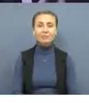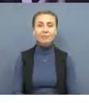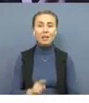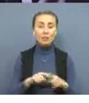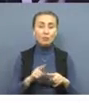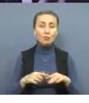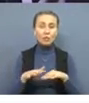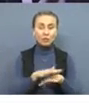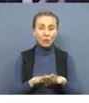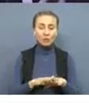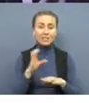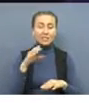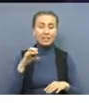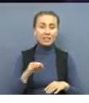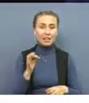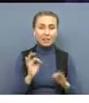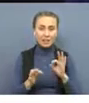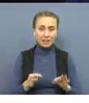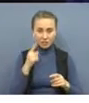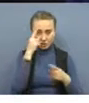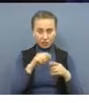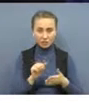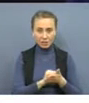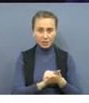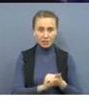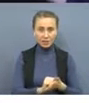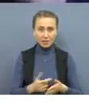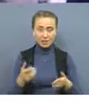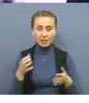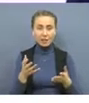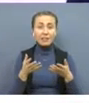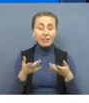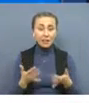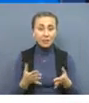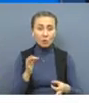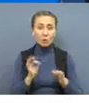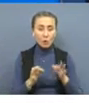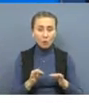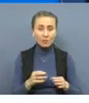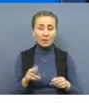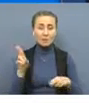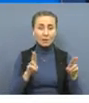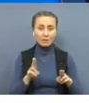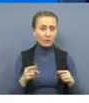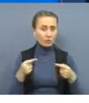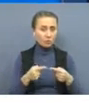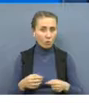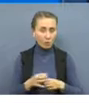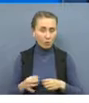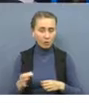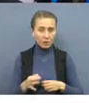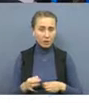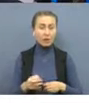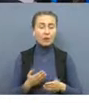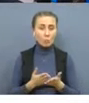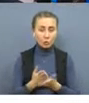Международный стандарт – это нормативно-технический документ, определяющий основные требования, нормы и правила в конкретной области. Путем